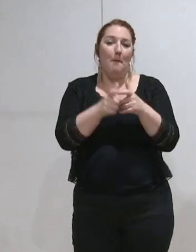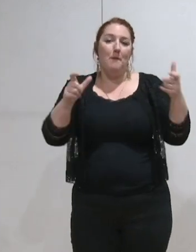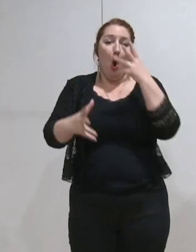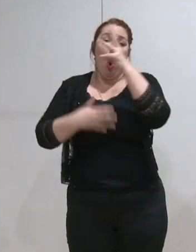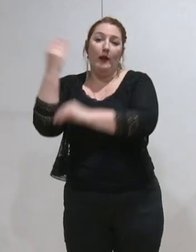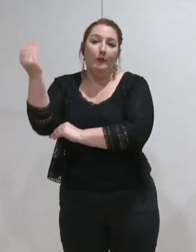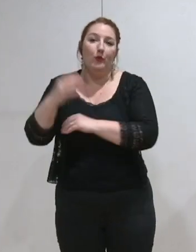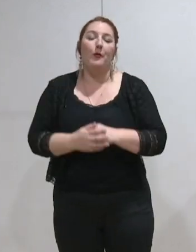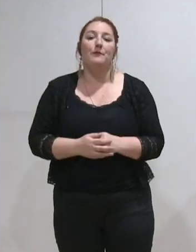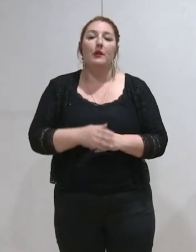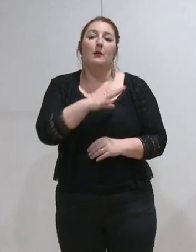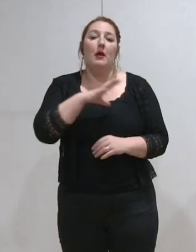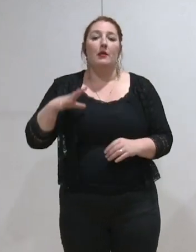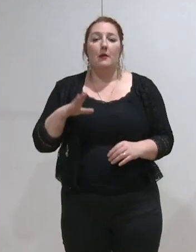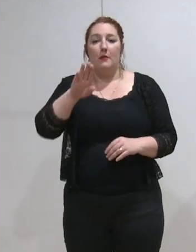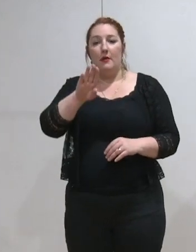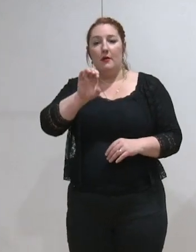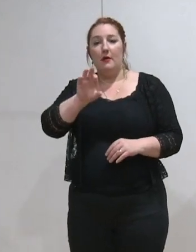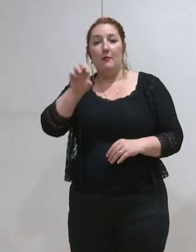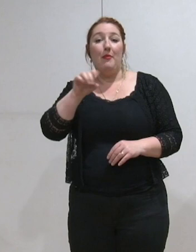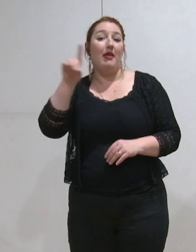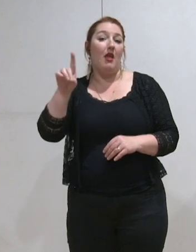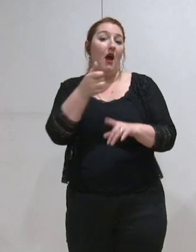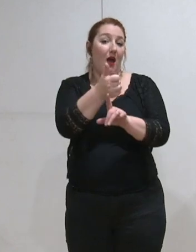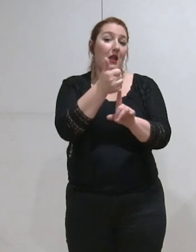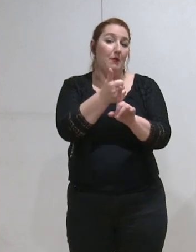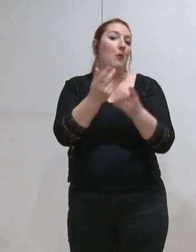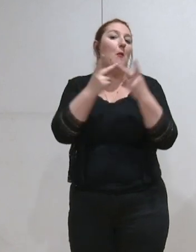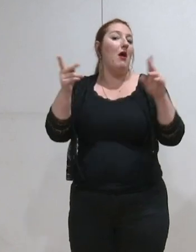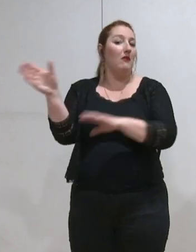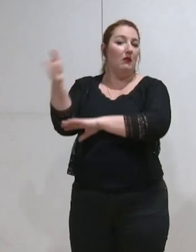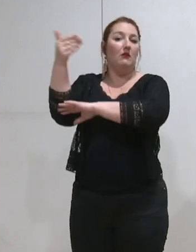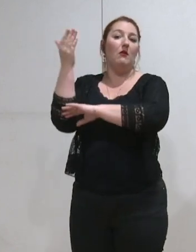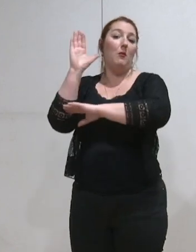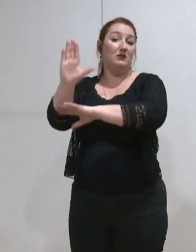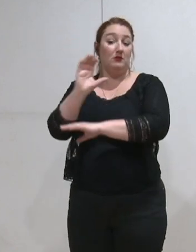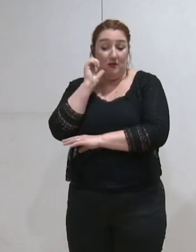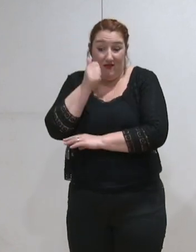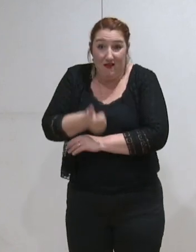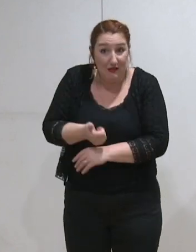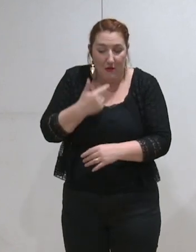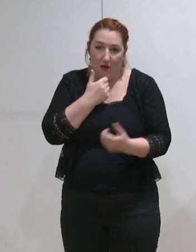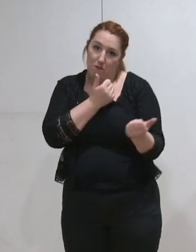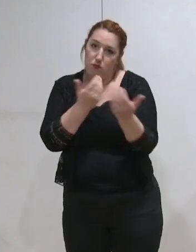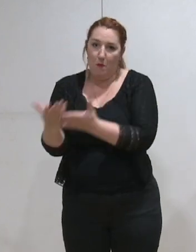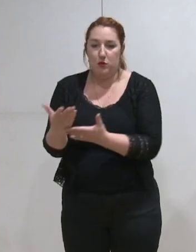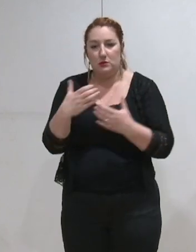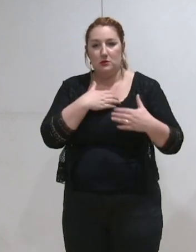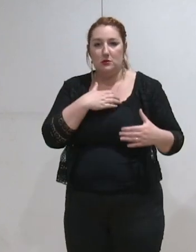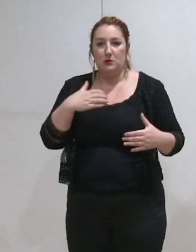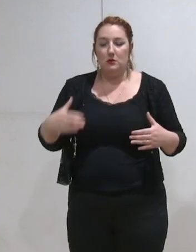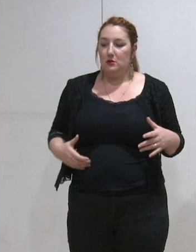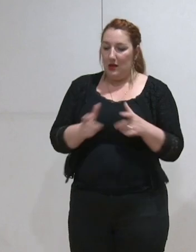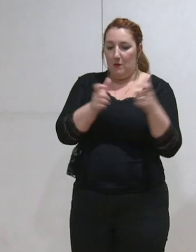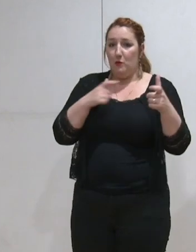Corine Bernard adjointe aux culture la ville s'est proposé dès le dimanche dès le lendemain pour mettre à disposition les équipements municipaux et mettre en